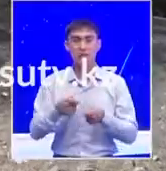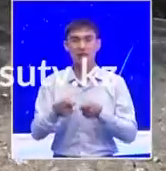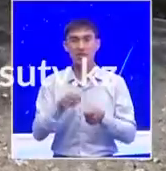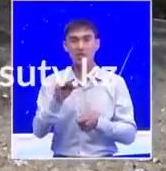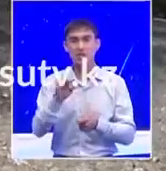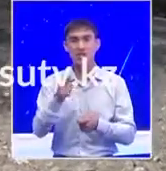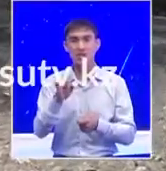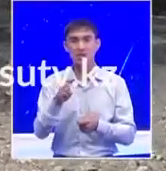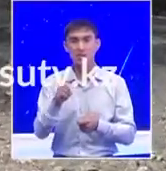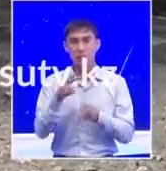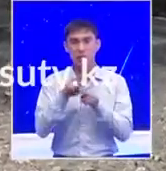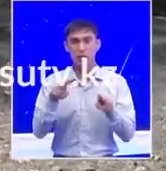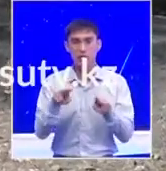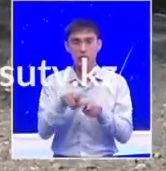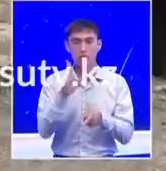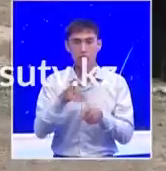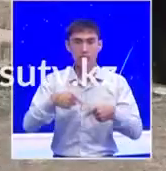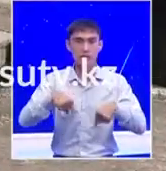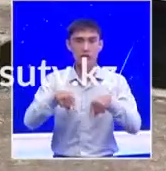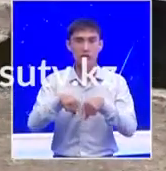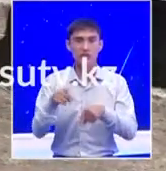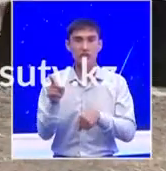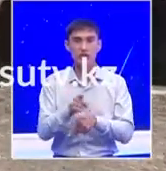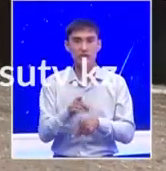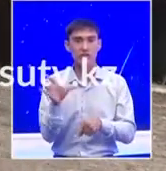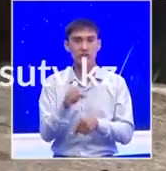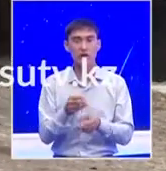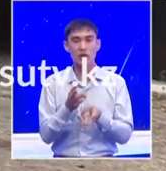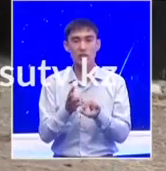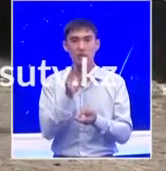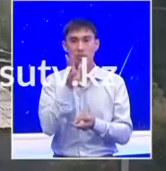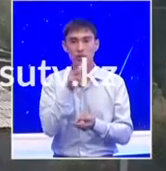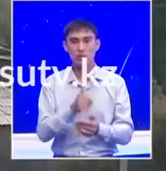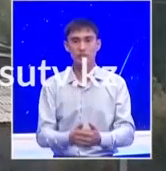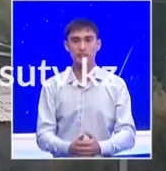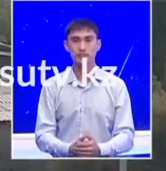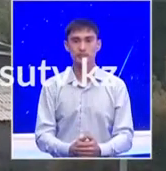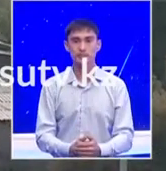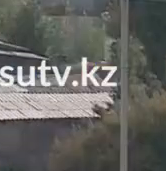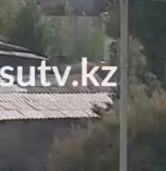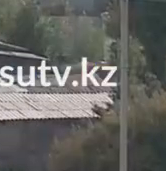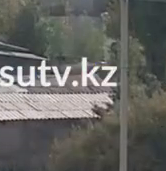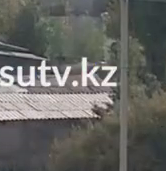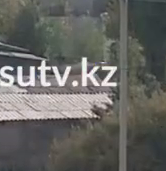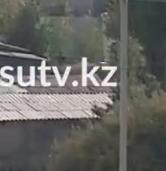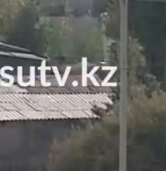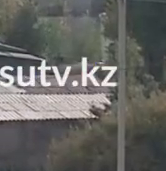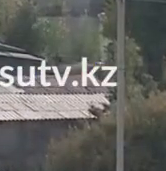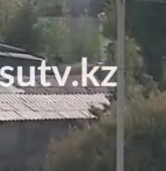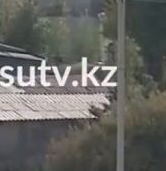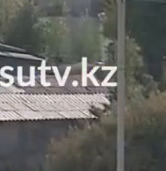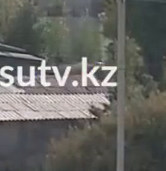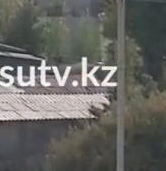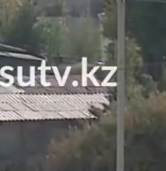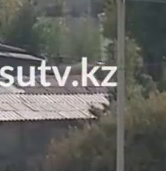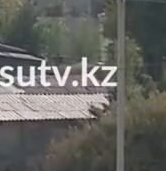ЖКХ, мониторинговые рейды будут организованы в течение всего отопительного периода. Мадина Несбек, Ержан Дюсен, телеканал